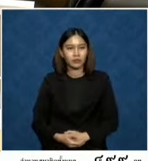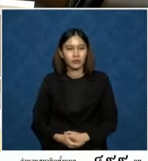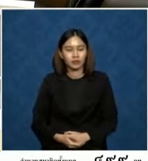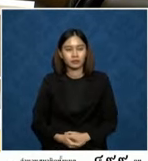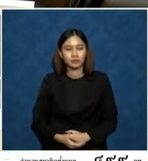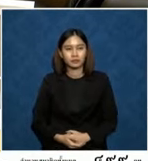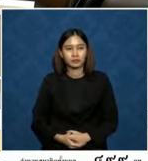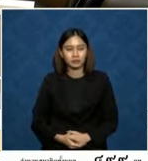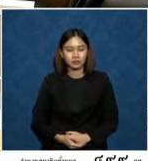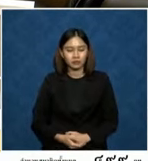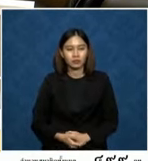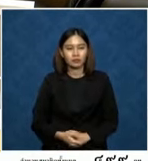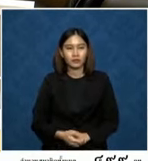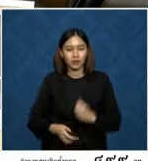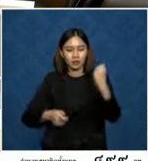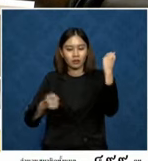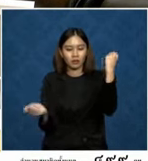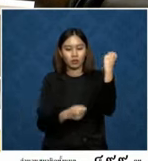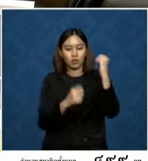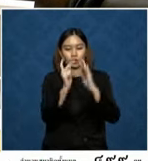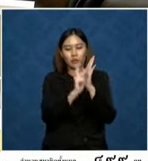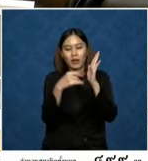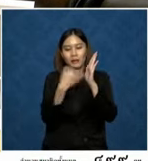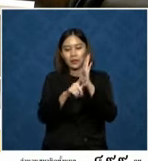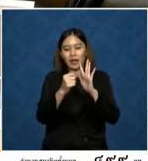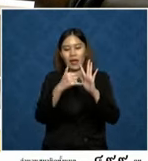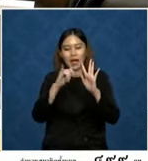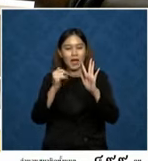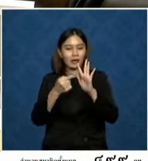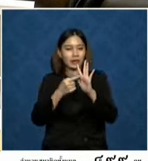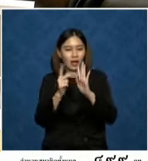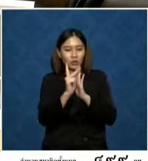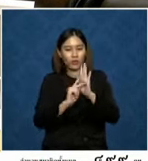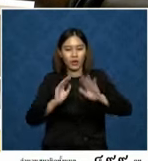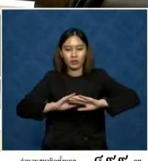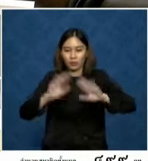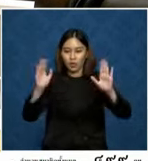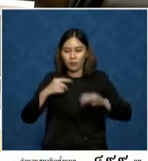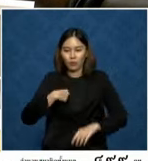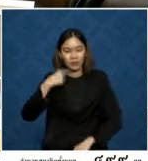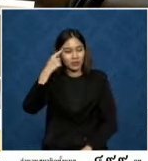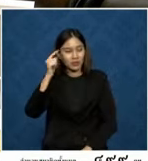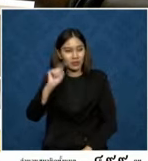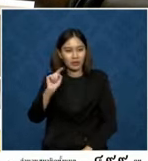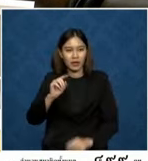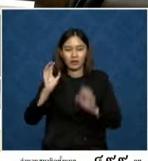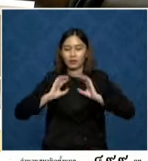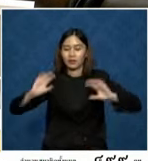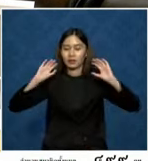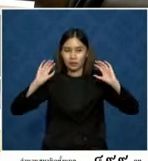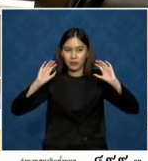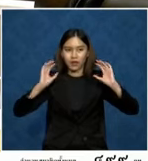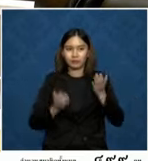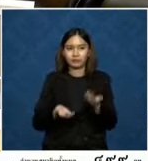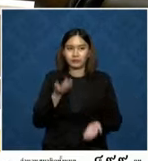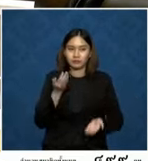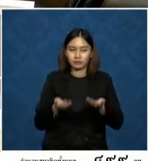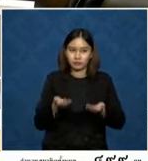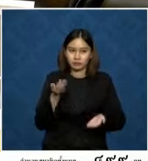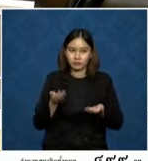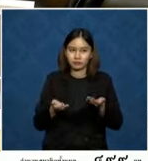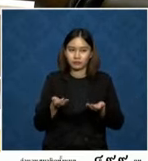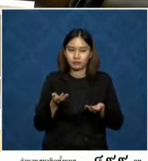นอกจากนี้นะครับโทษอาญานะครับที่กฎหมายได้ยกเลิกไปผมก็ยังเห็นว่ารัฐบาลนะครับหรือว่า